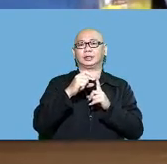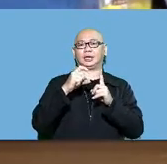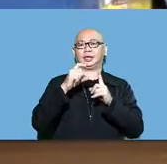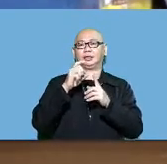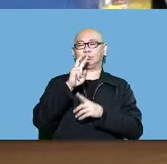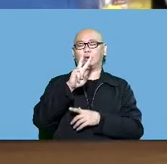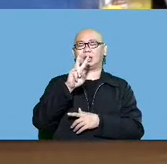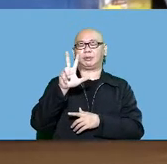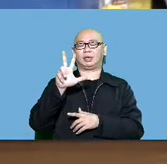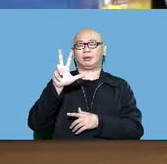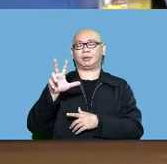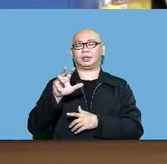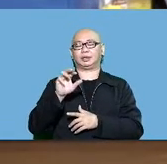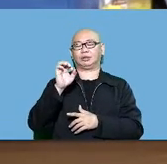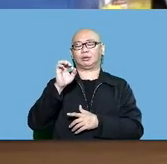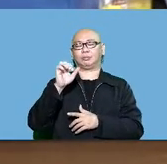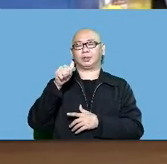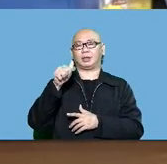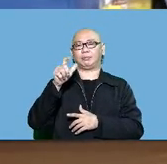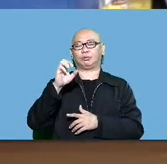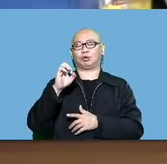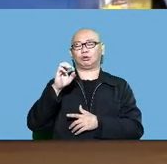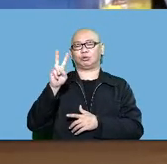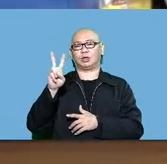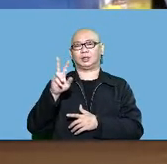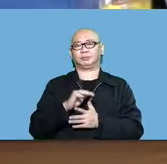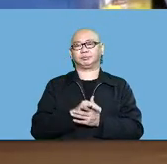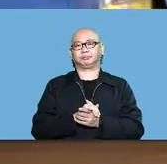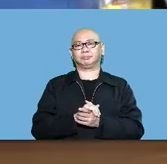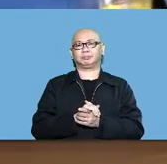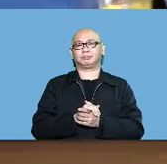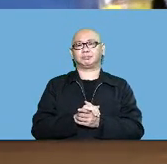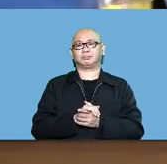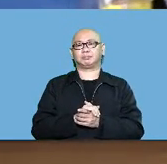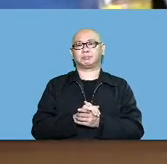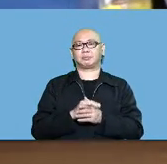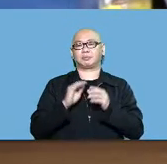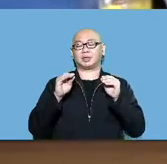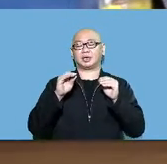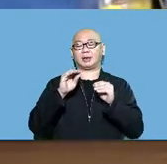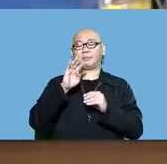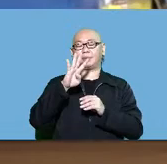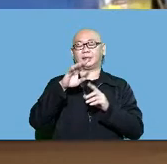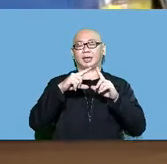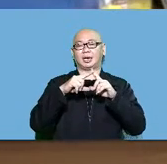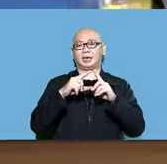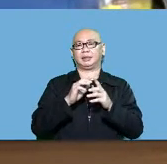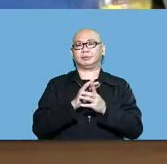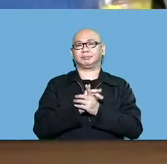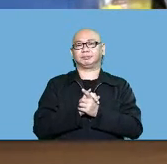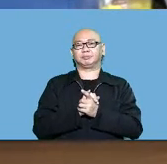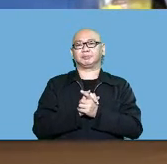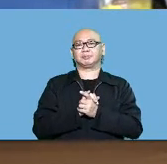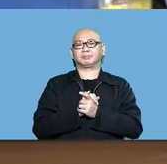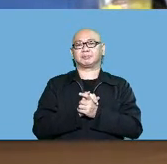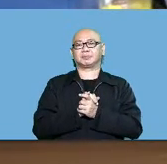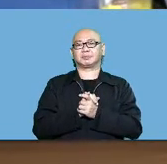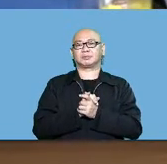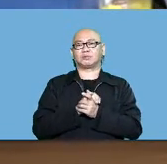288062 Pangkat golongan ruang Pembina 4A. Jumlah angka kredit